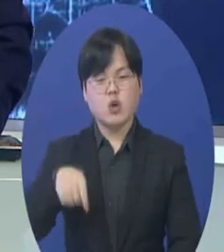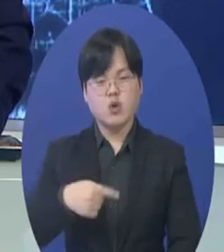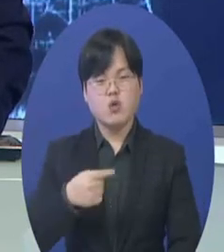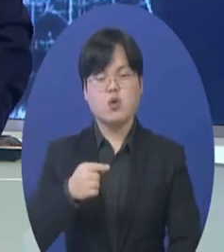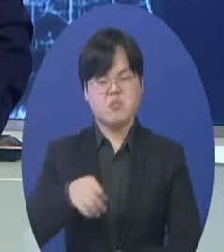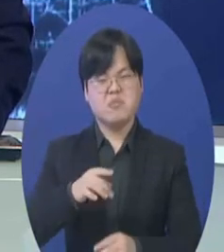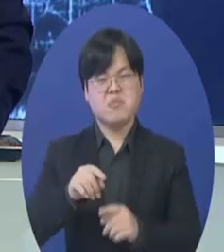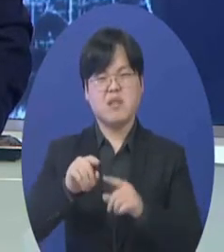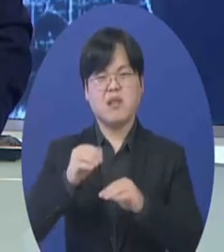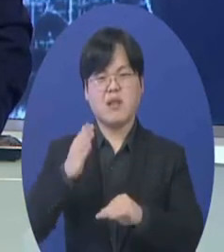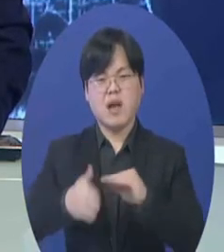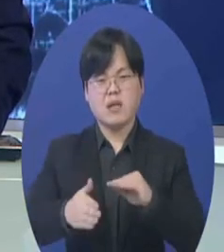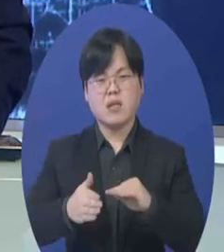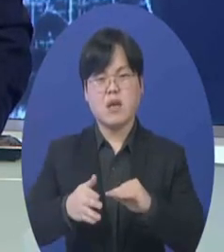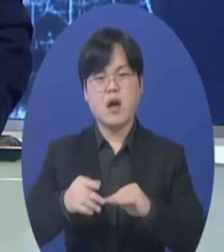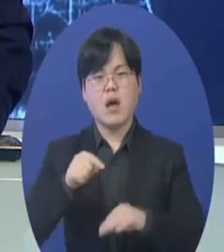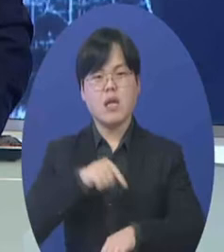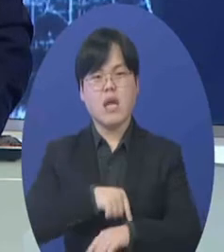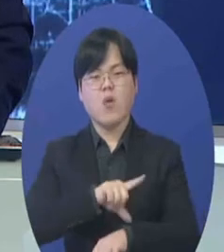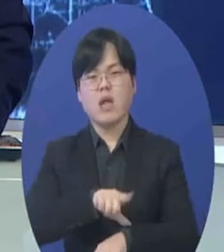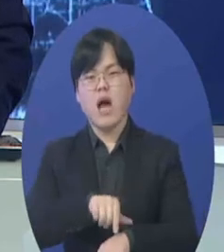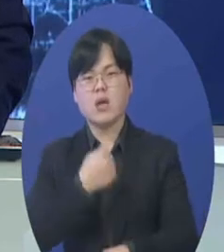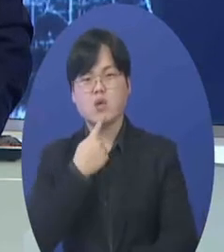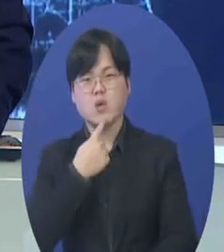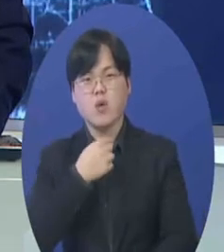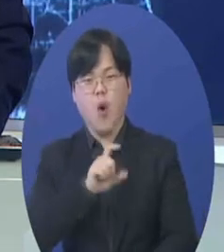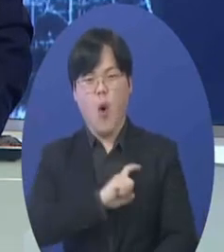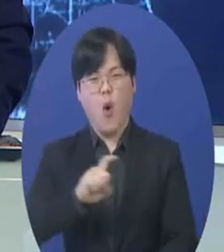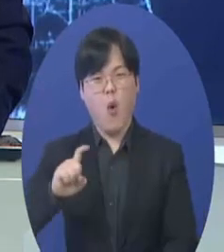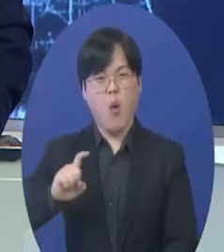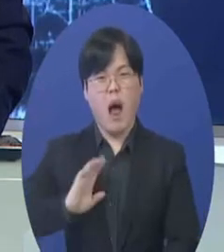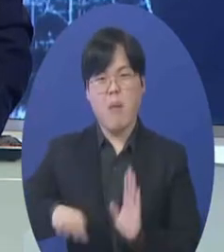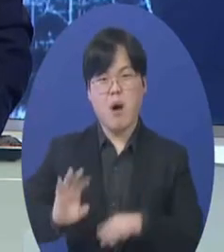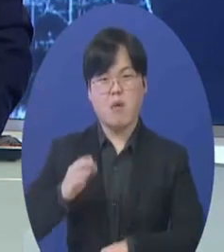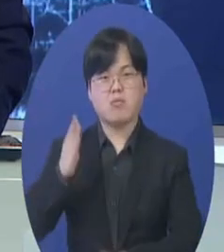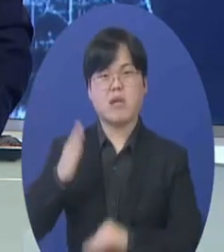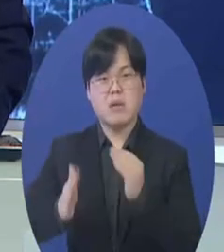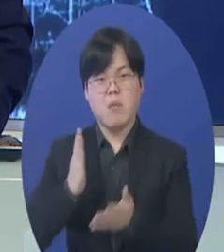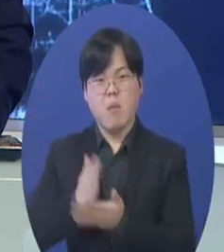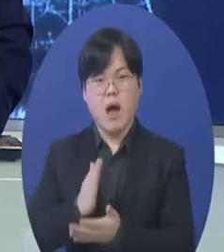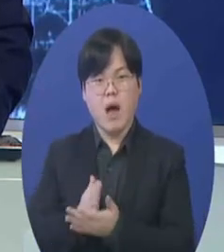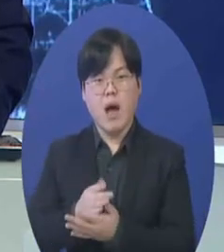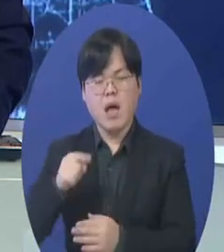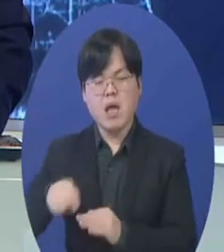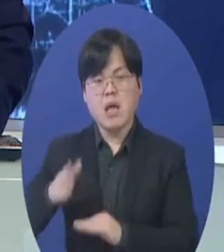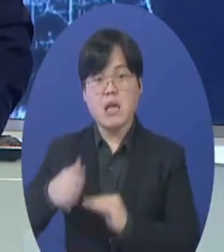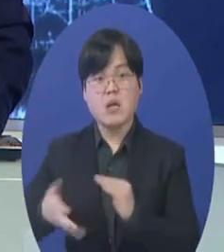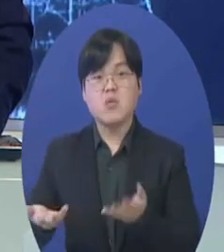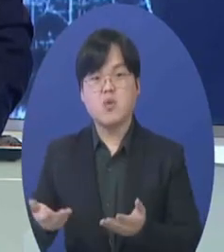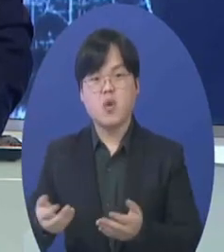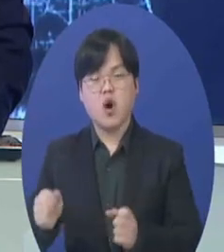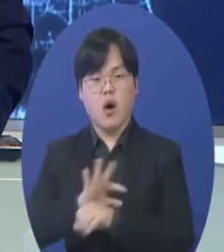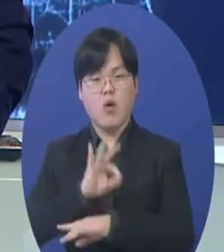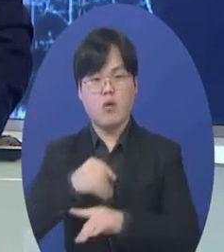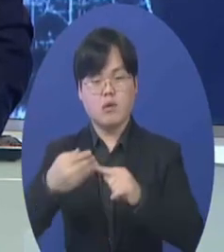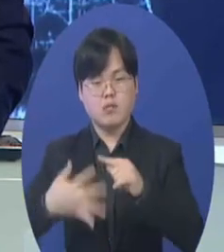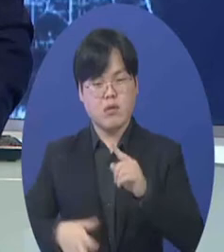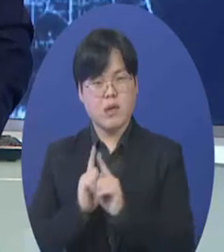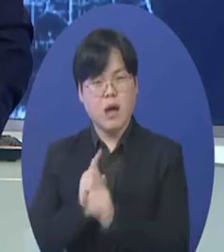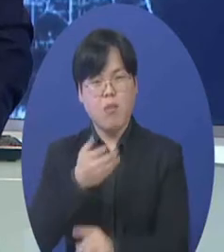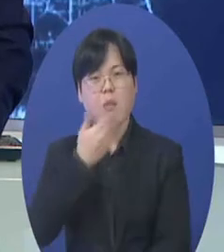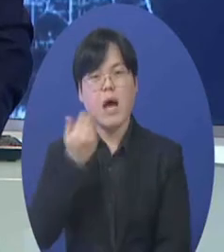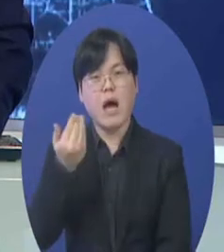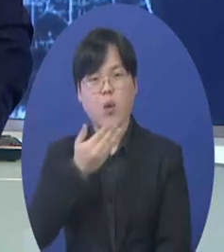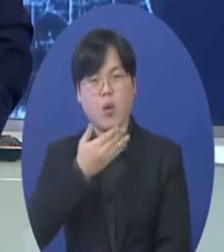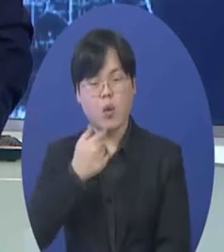тулд иргэд ховийн таксинд зорчиж байна. Ховороо таксинд явж байгаа иргэд халдвар хамгааллын дэглэмийг хангалттай мөрдөхгүй байгааг манай сурвалжлагч Бендрия